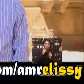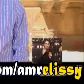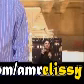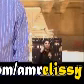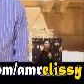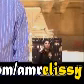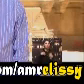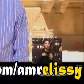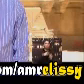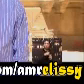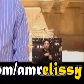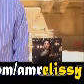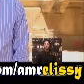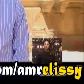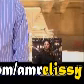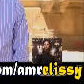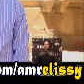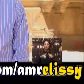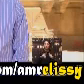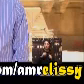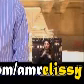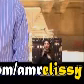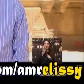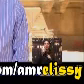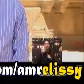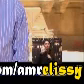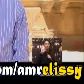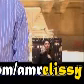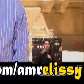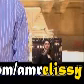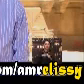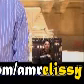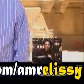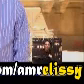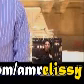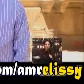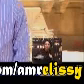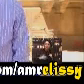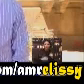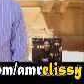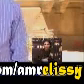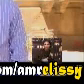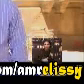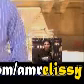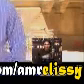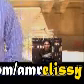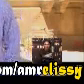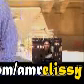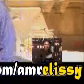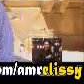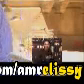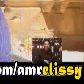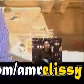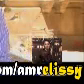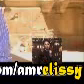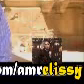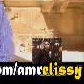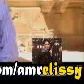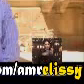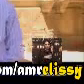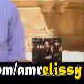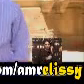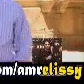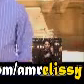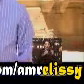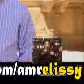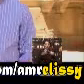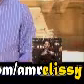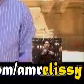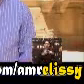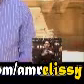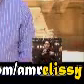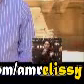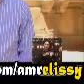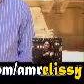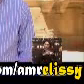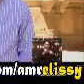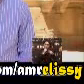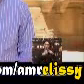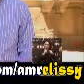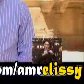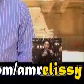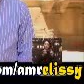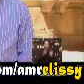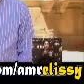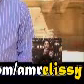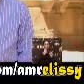قافلة طبية مكونة فيها 5 تخصصات أطفال وبطنة وضغط وسكر وعظام بالإضافة